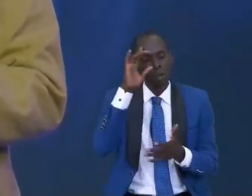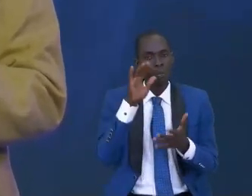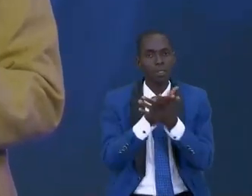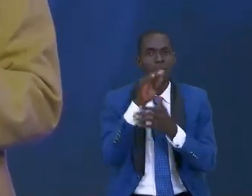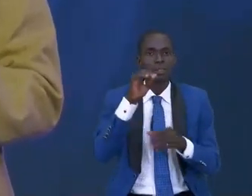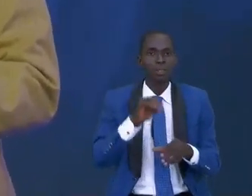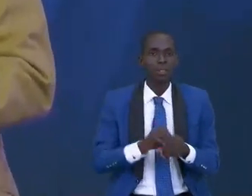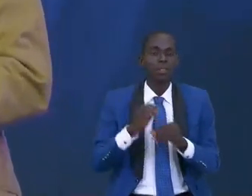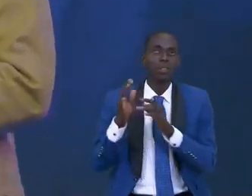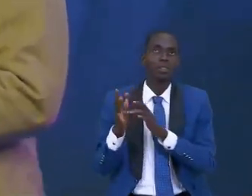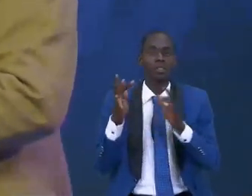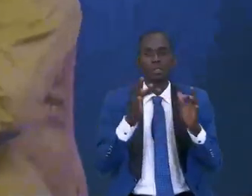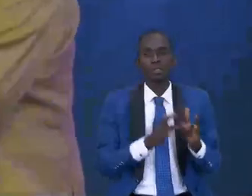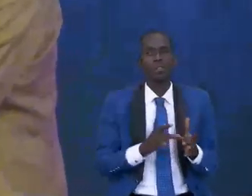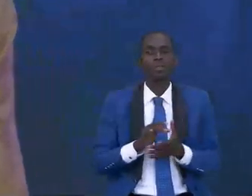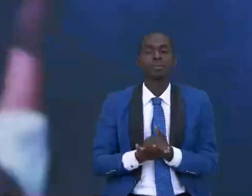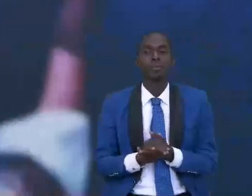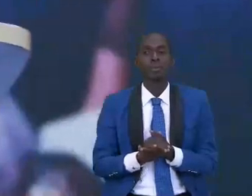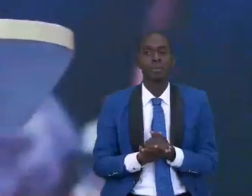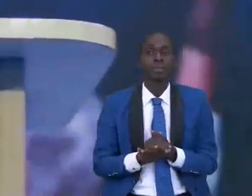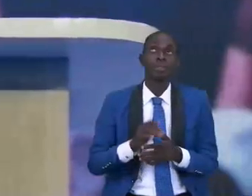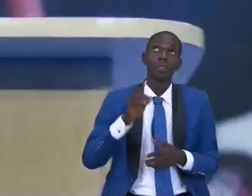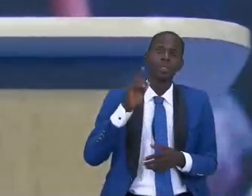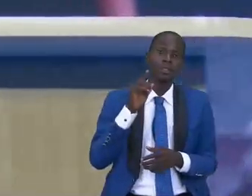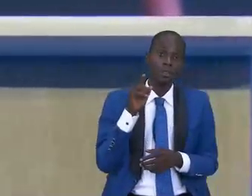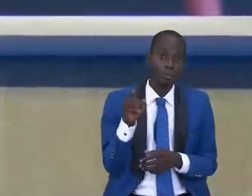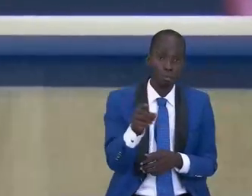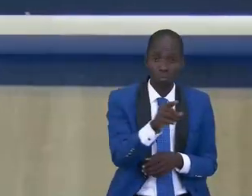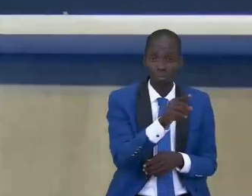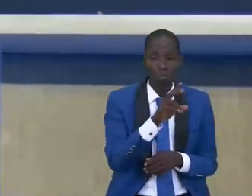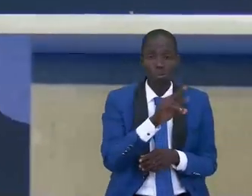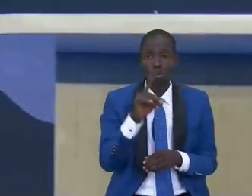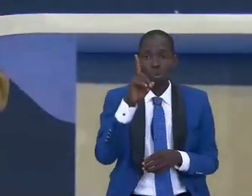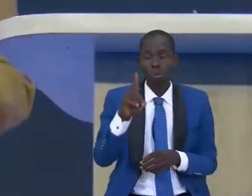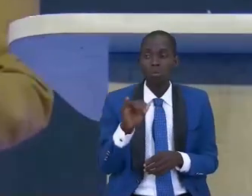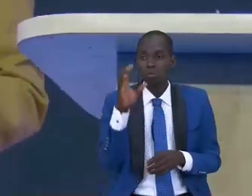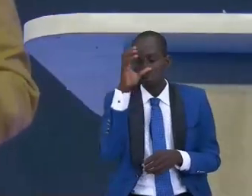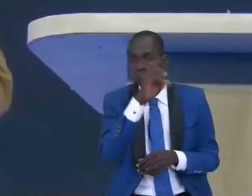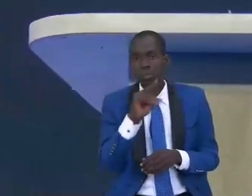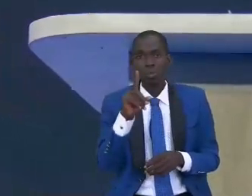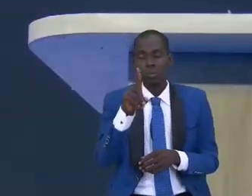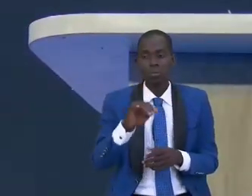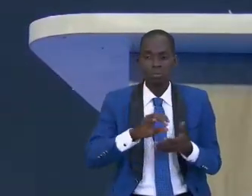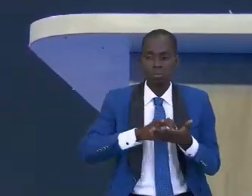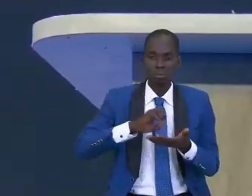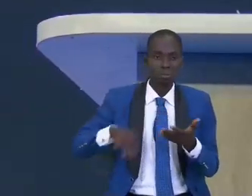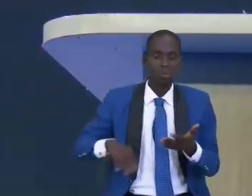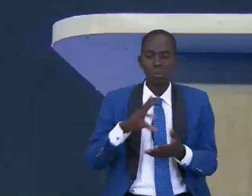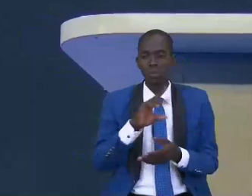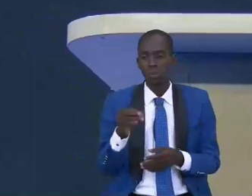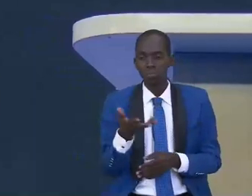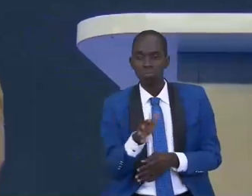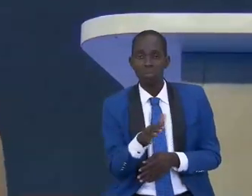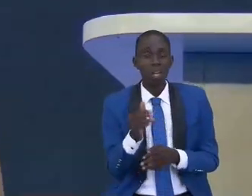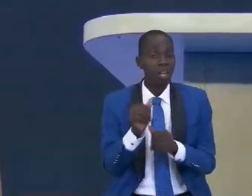en Jésus. Lui, sans discrimination, il n'y a pas de